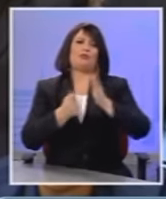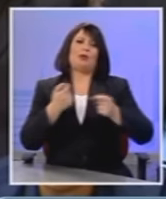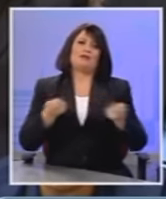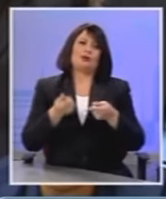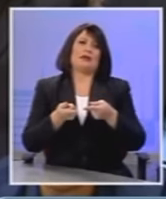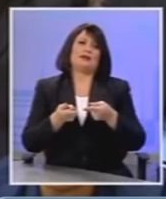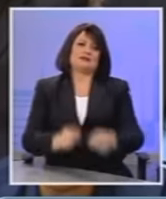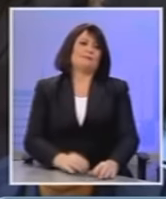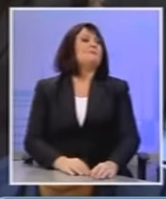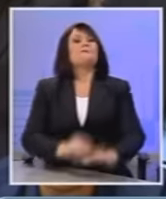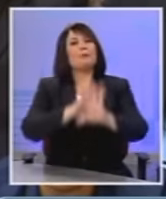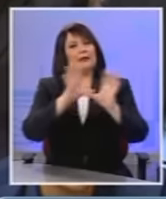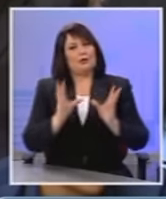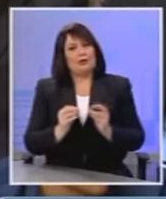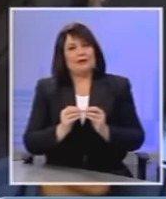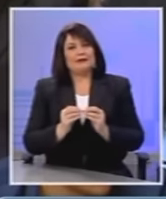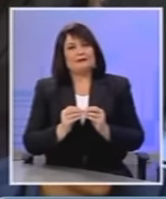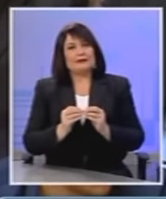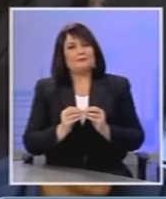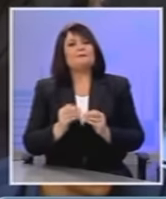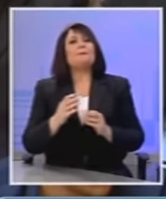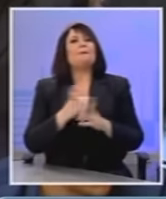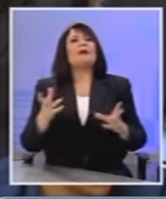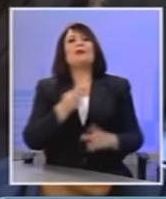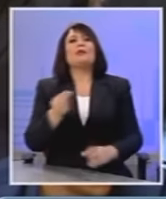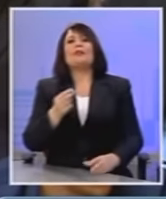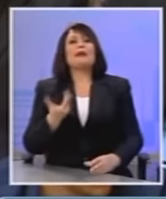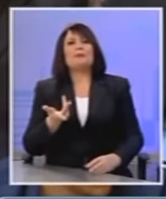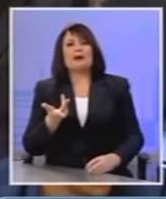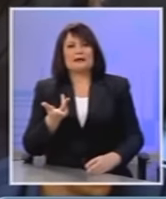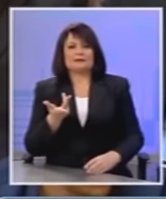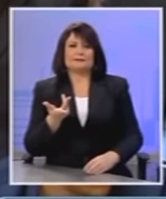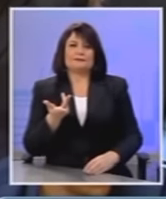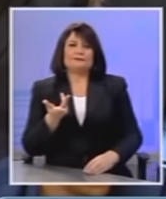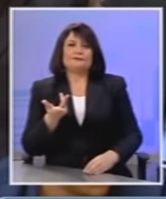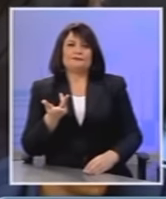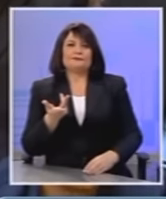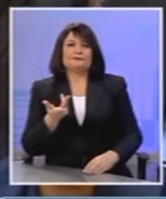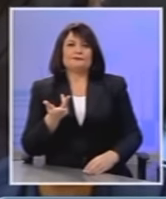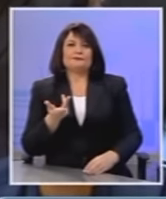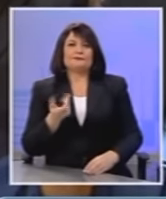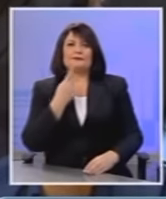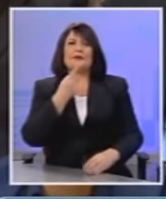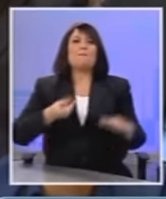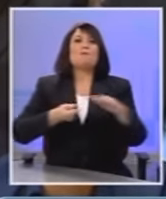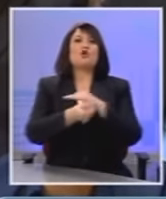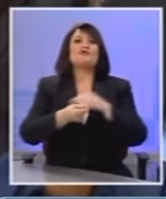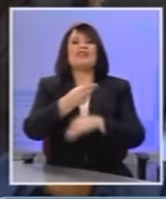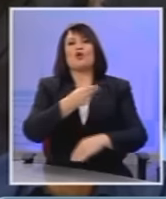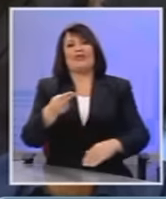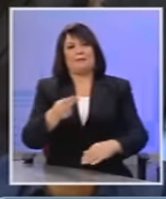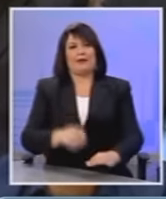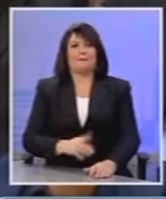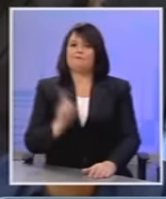Και κοντά σε όλα αυτά, ένα μεγάλο ζήτημα, το οποίο αποκαλείται προσφυγικό. Και δεν